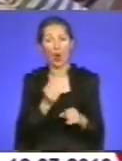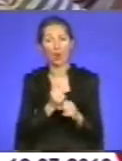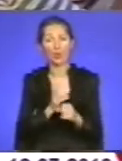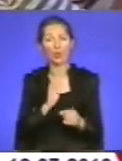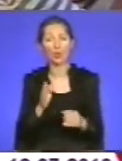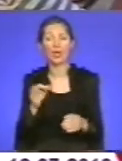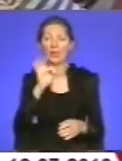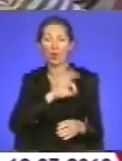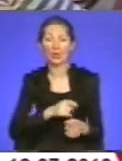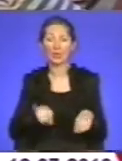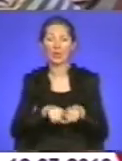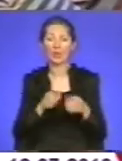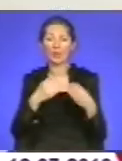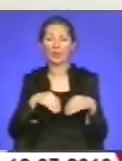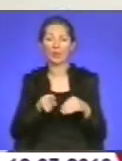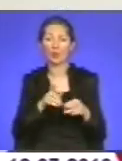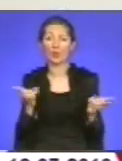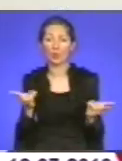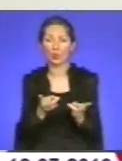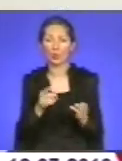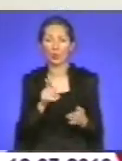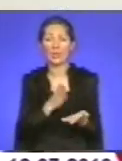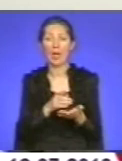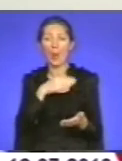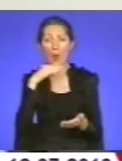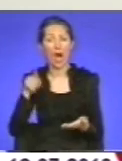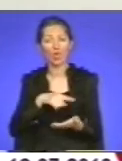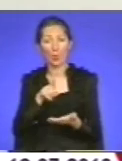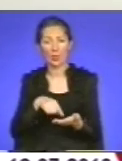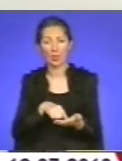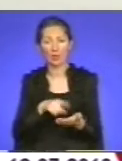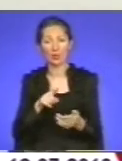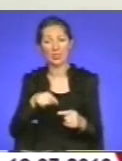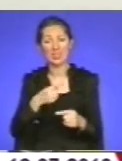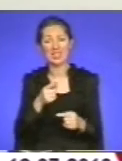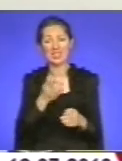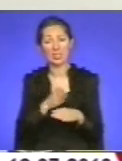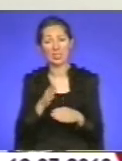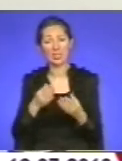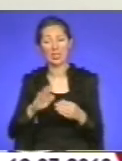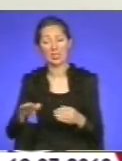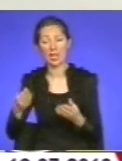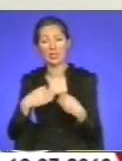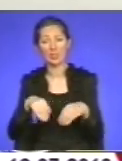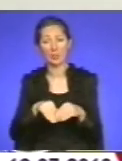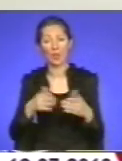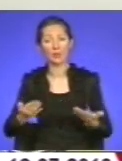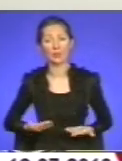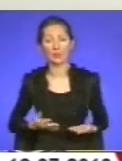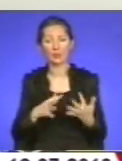таким сім'ям, які цього потребують. Тут є багато питань через те, що частина дітей і сімей, вони переживають в сільській